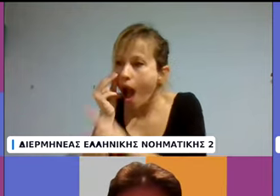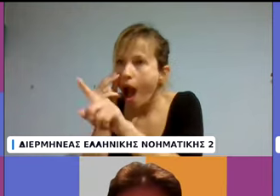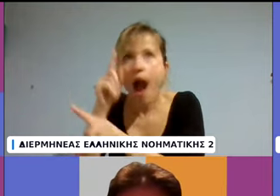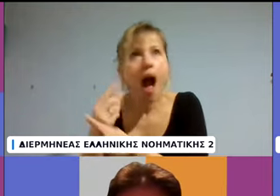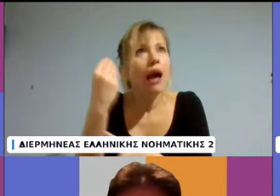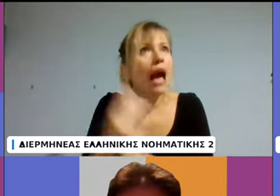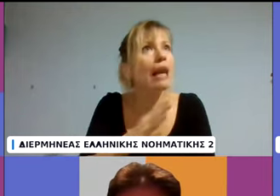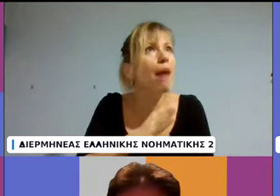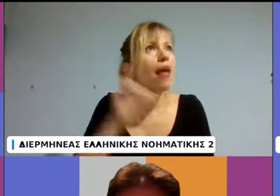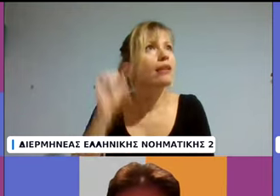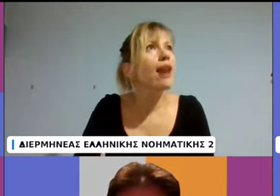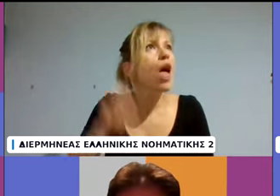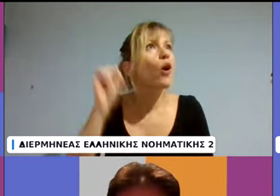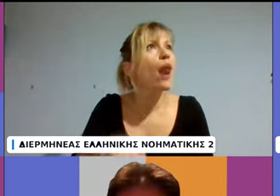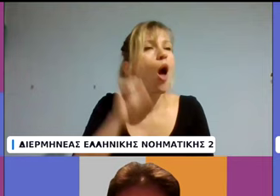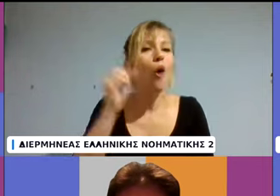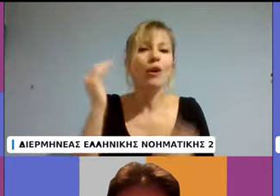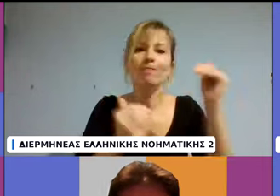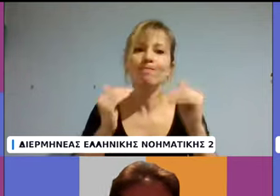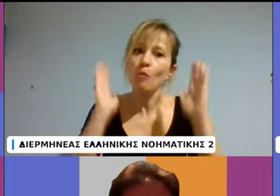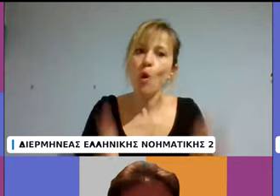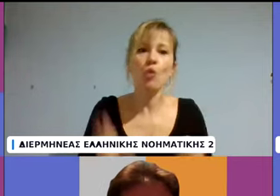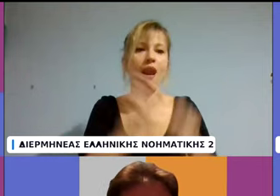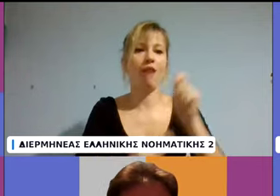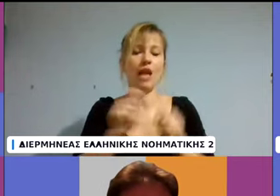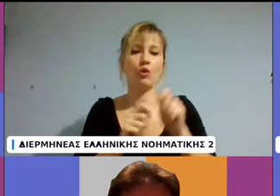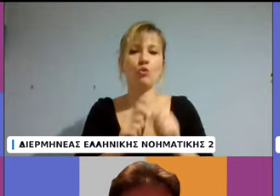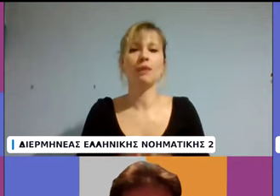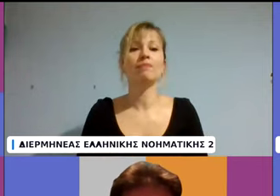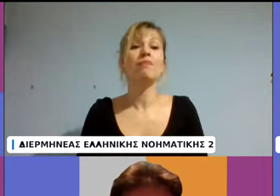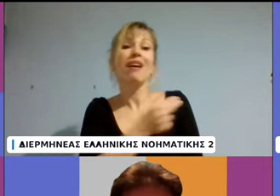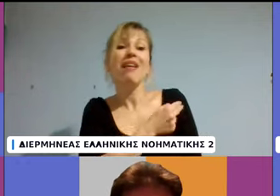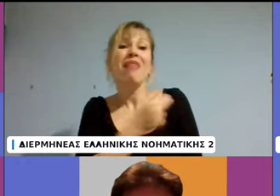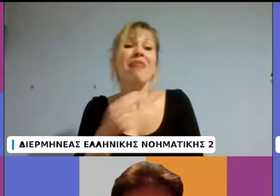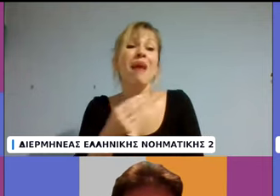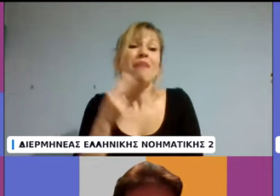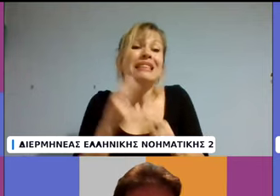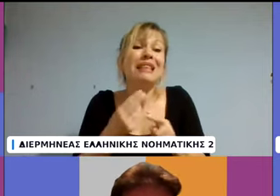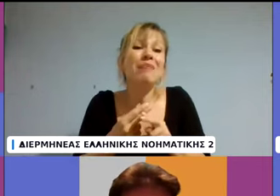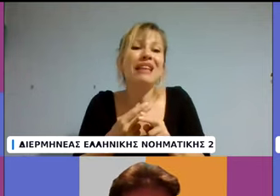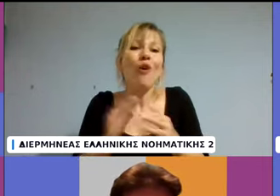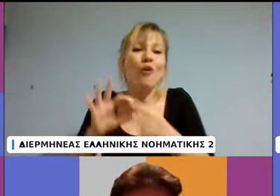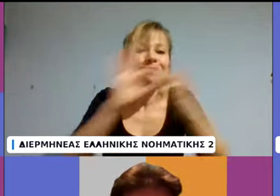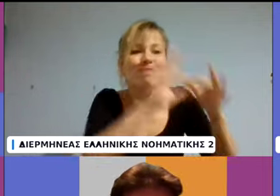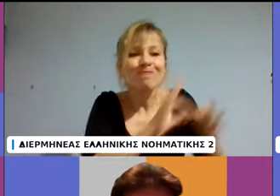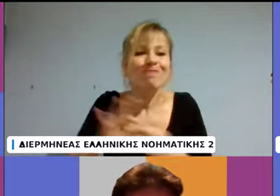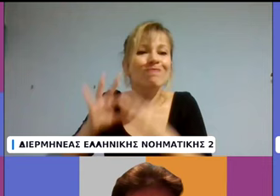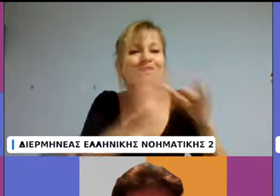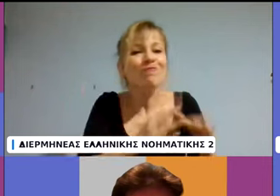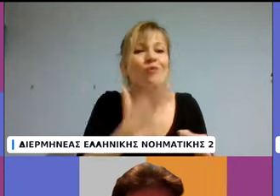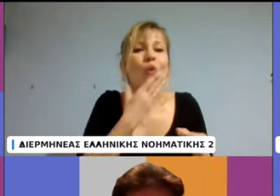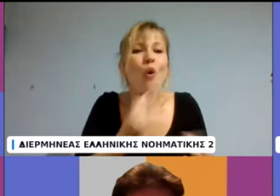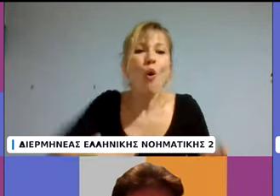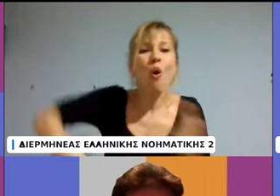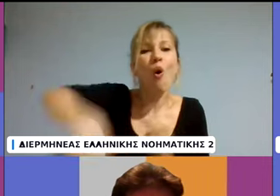Και νομίζω ότι το θέμα της αλληλεγγύης είναι πάρα, πάρα πολύ σημαντικό. Πολύ σημαντικό.